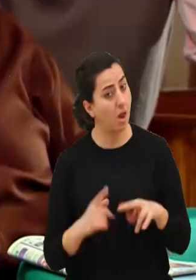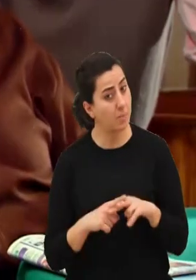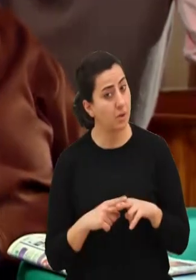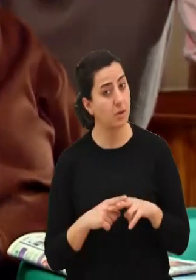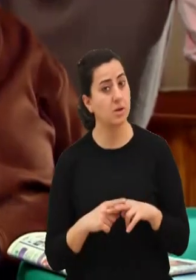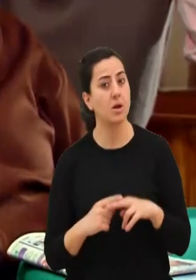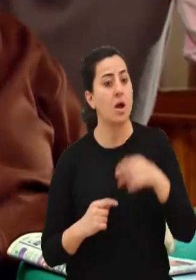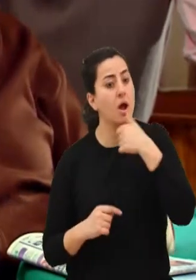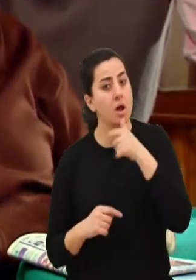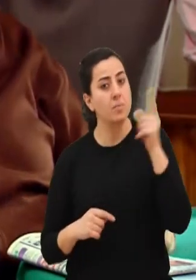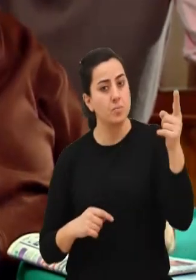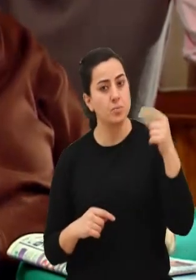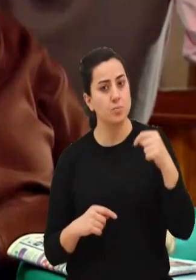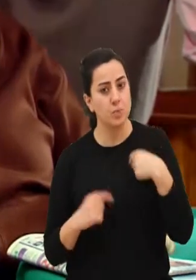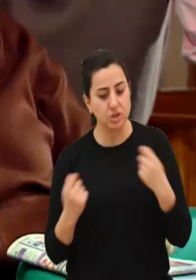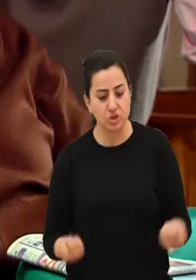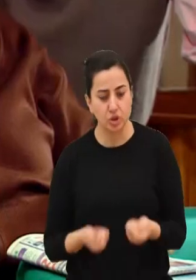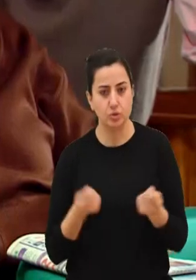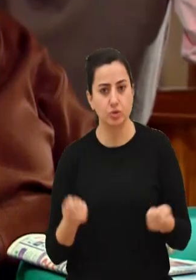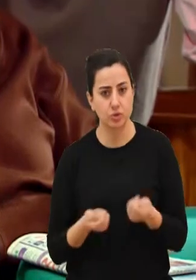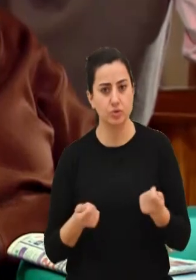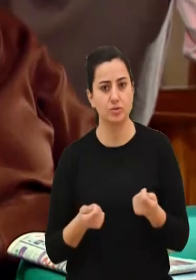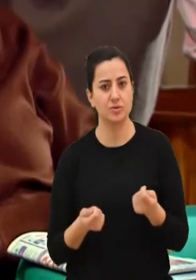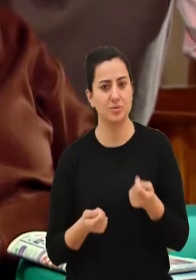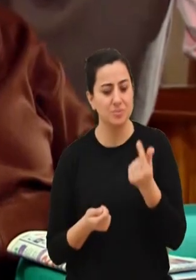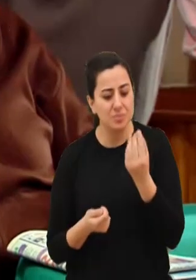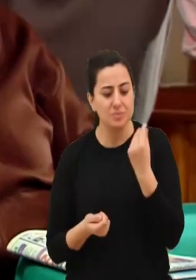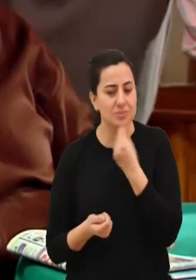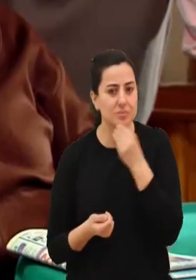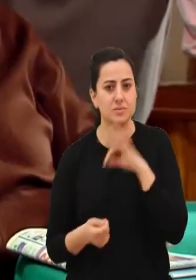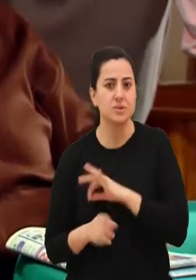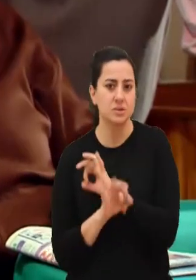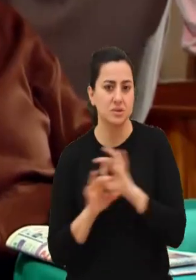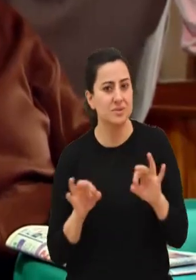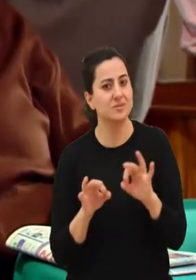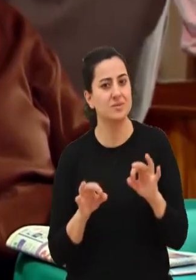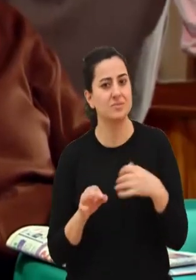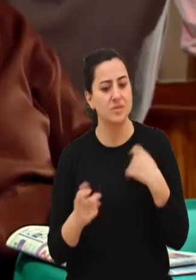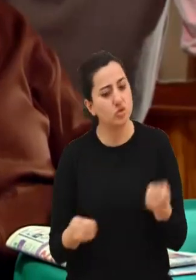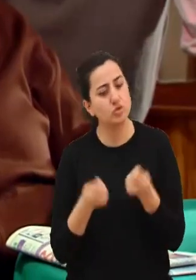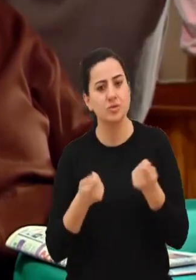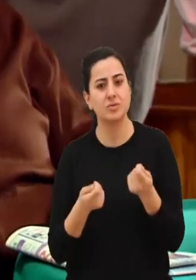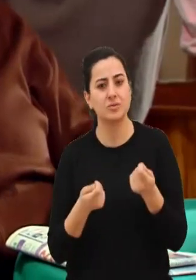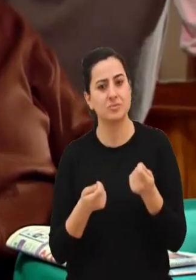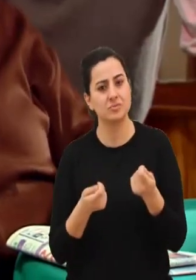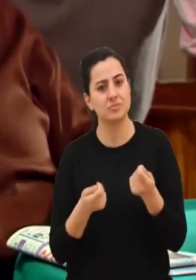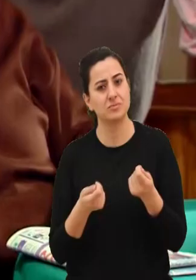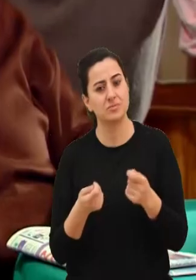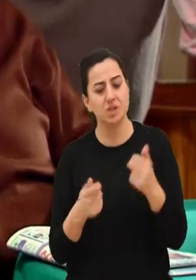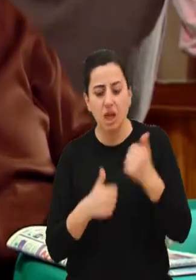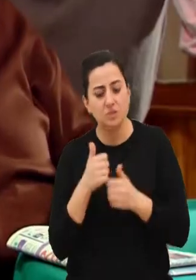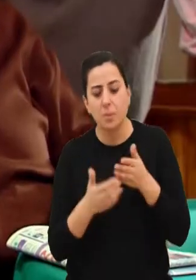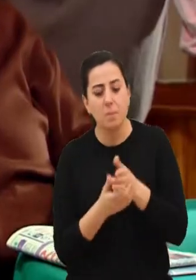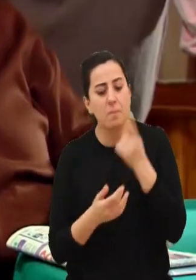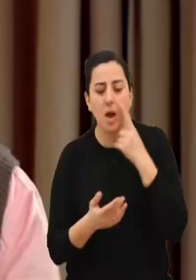bak abimin yanında beygir gibi çalışıyorum zaten. Bir kuruş kazandığım da yok. Onun yanında beygir gibi çalışacağıma beygir yarışı